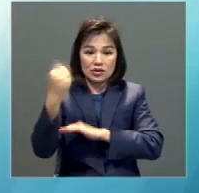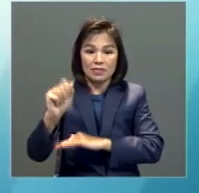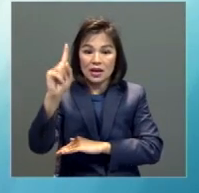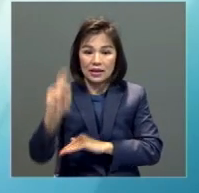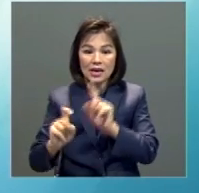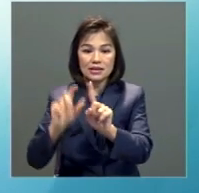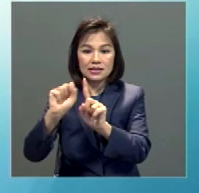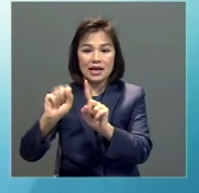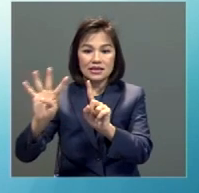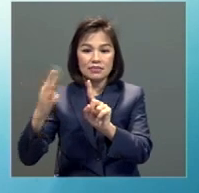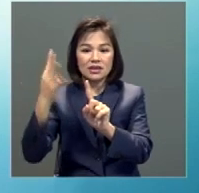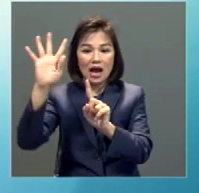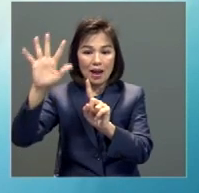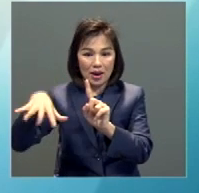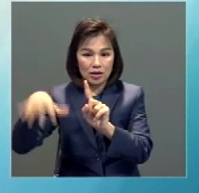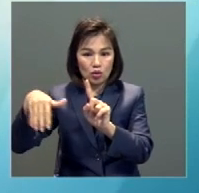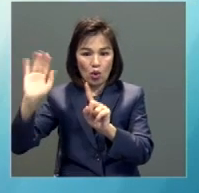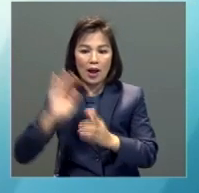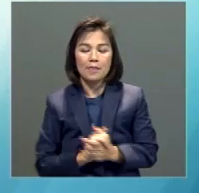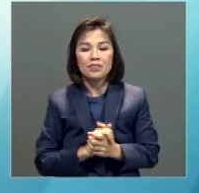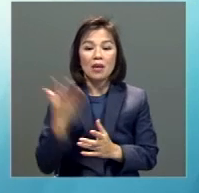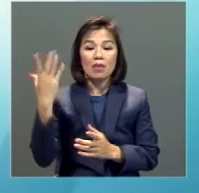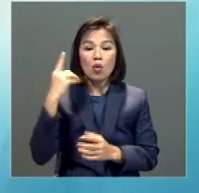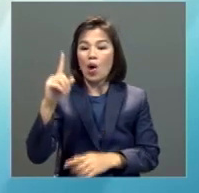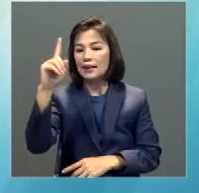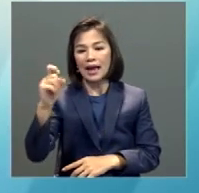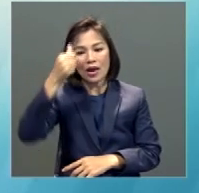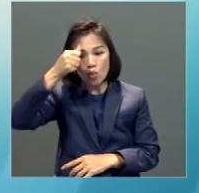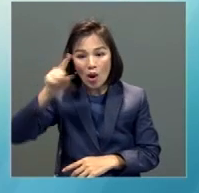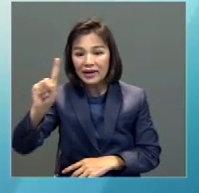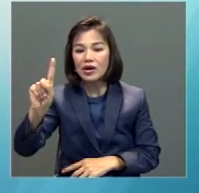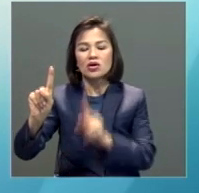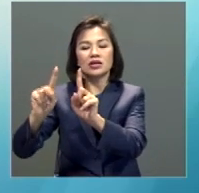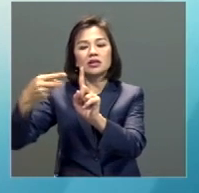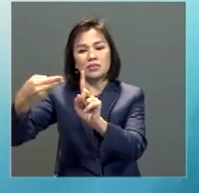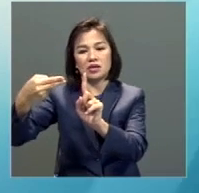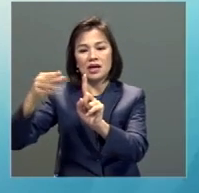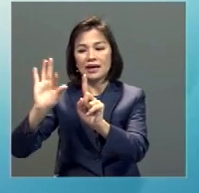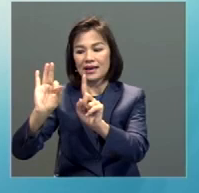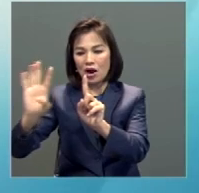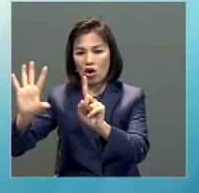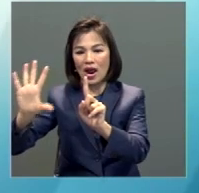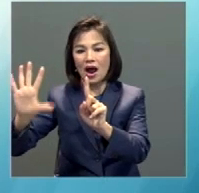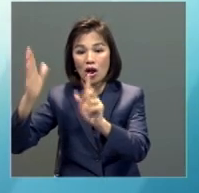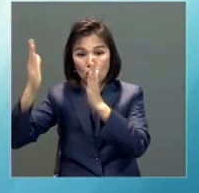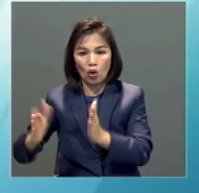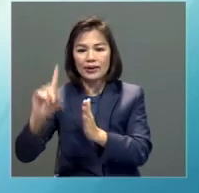นะครับนี่เป็นตัวเลขล่าสุดของสิบโมงเช้าวันนี้นะครับแล้วก็เสียชีวิตไปหนึ่งแสนสี่หมื่น5,000คนเมื่อวานนี้ขอหยุดวันเดียวนะครับหมื่น905